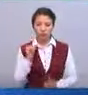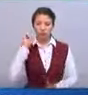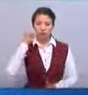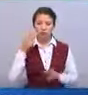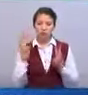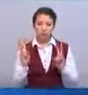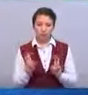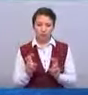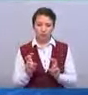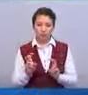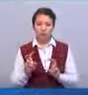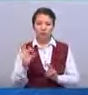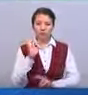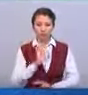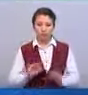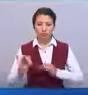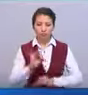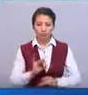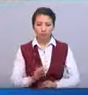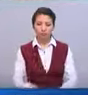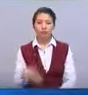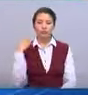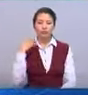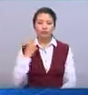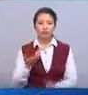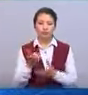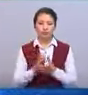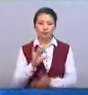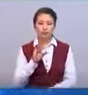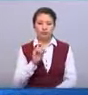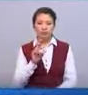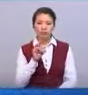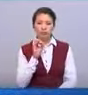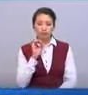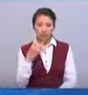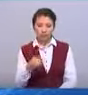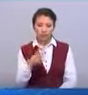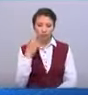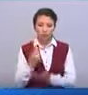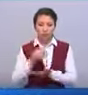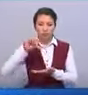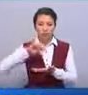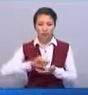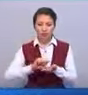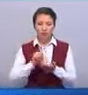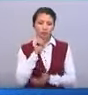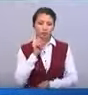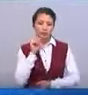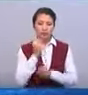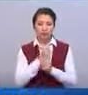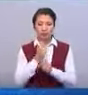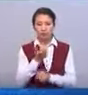тақырыптар қозғалатын болады. Түркістандық ынтымақ Баянбай байқауға қатысып, шығармашыл жастардың жұмысымен танысуға арнайы